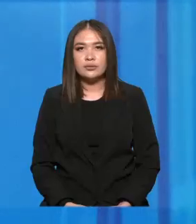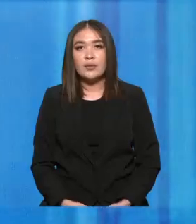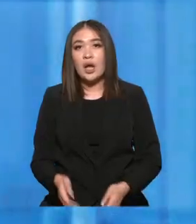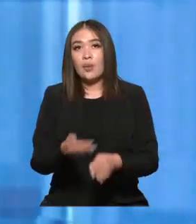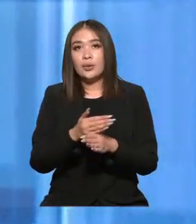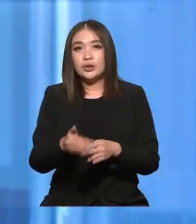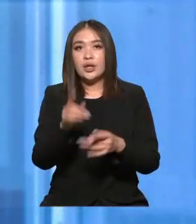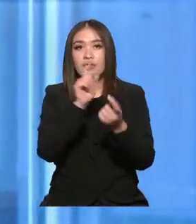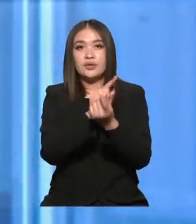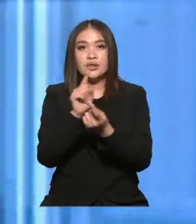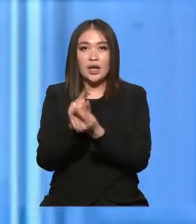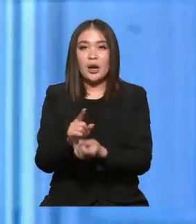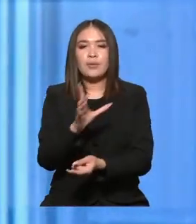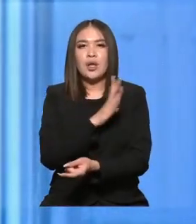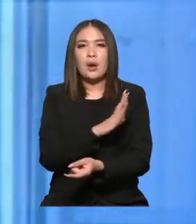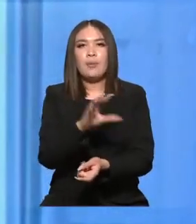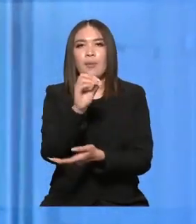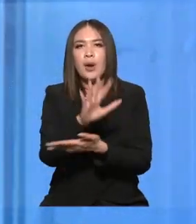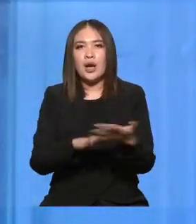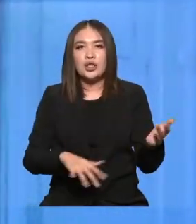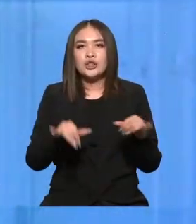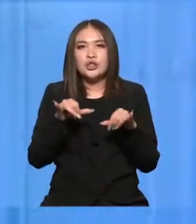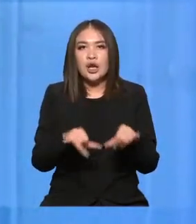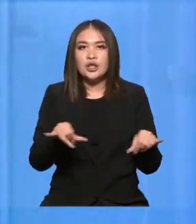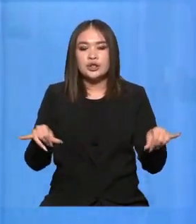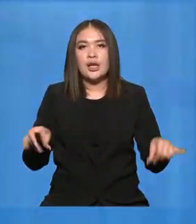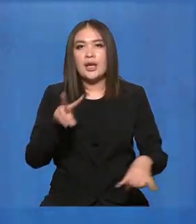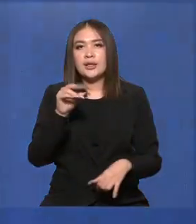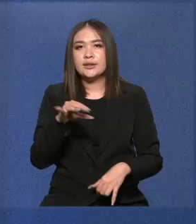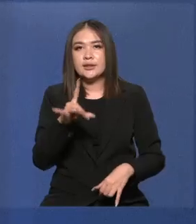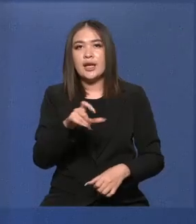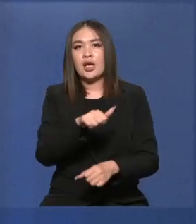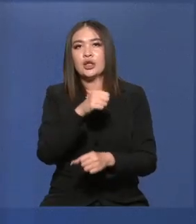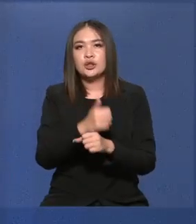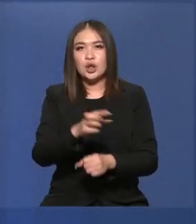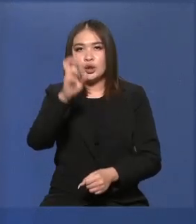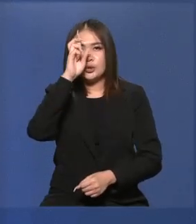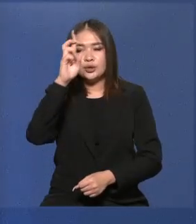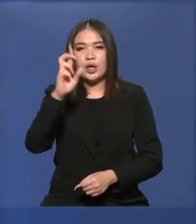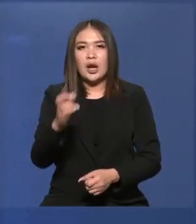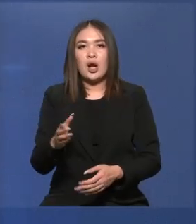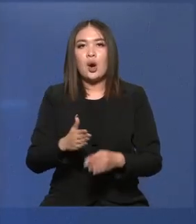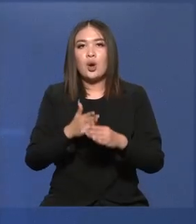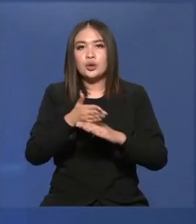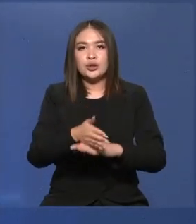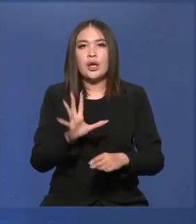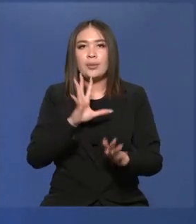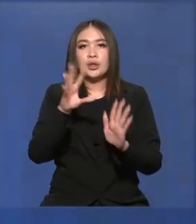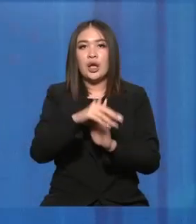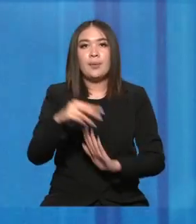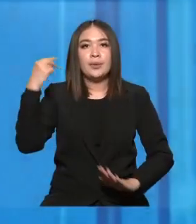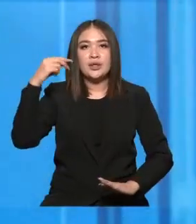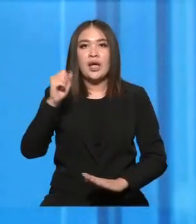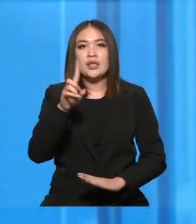Сразу после консультативной встречи продолжилась в расширенном формате. К лидерам стран в качестве почетных гостей присоединились президент